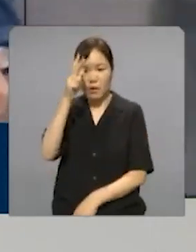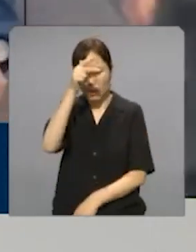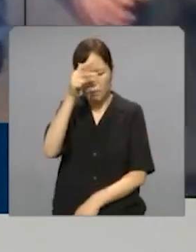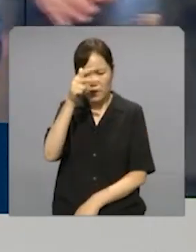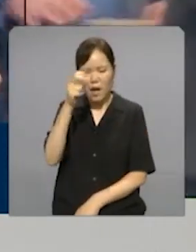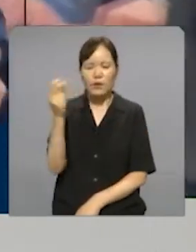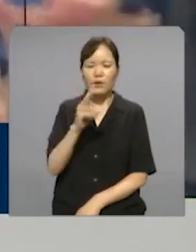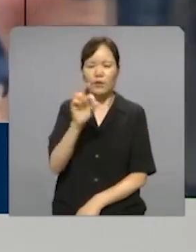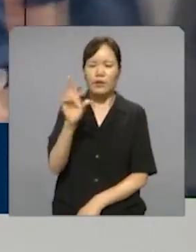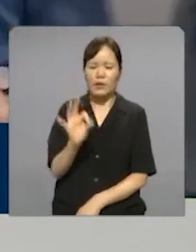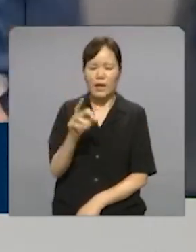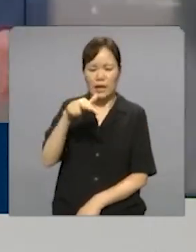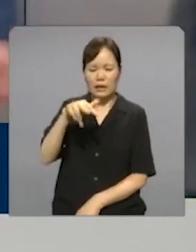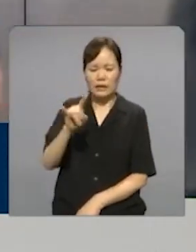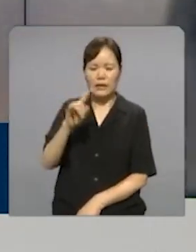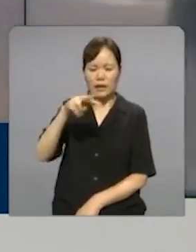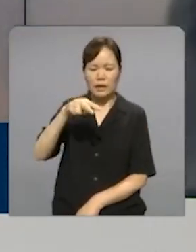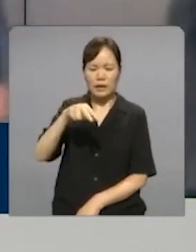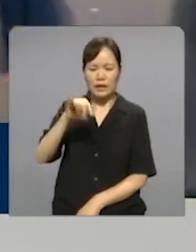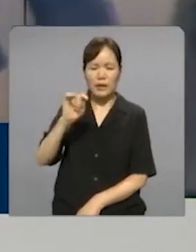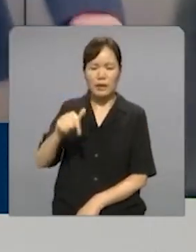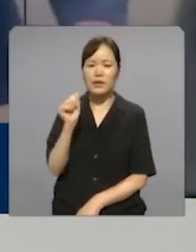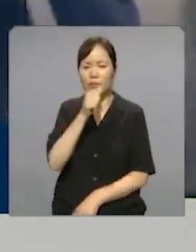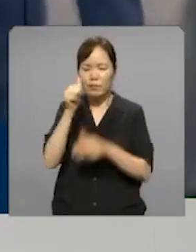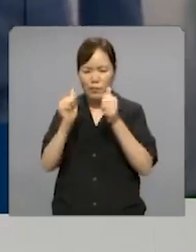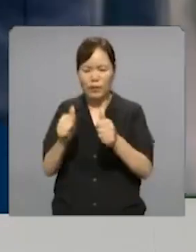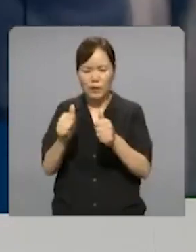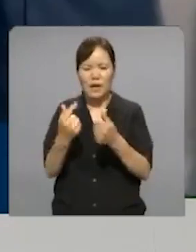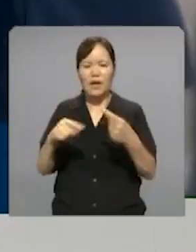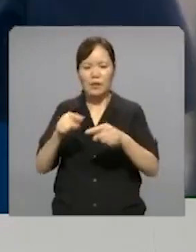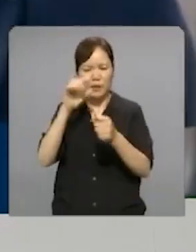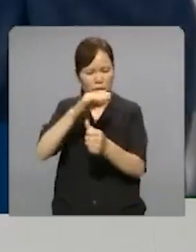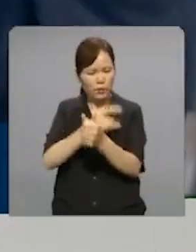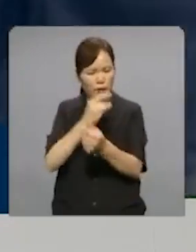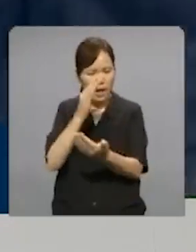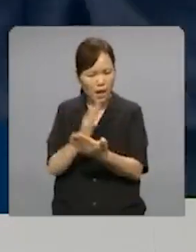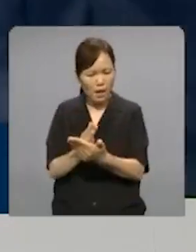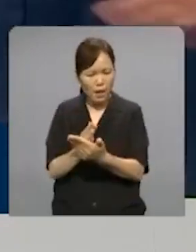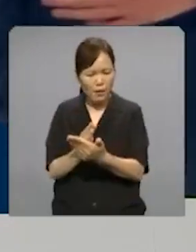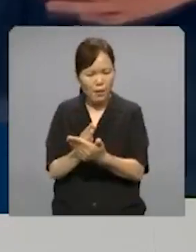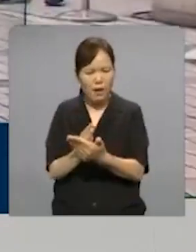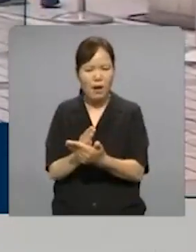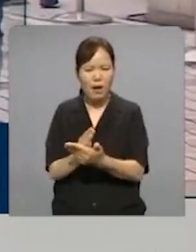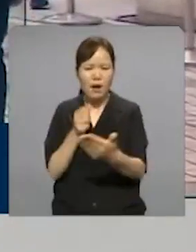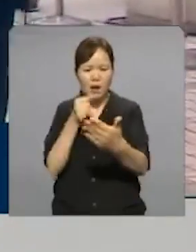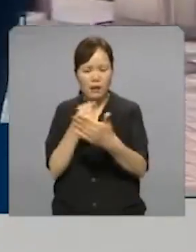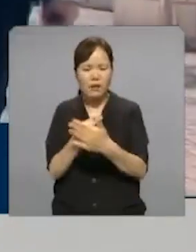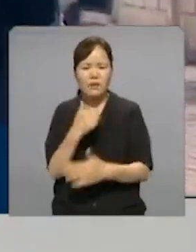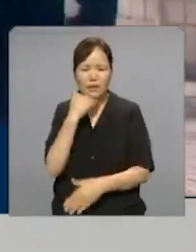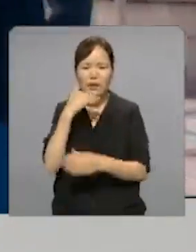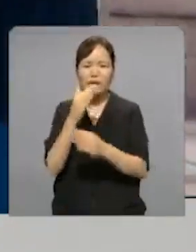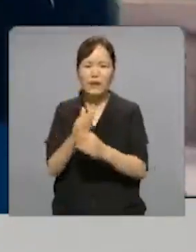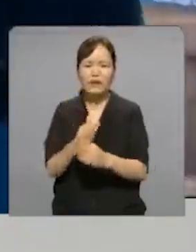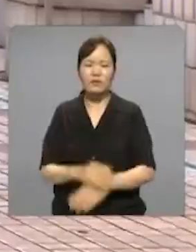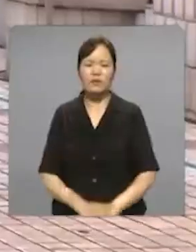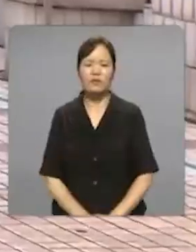변호사와 함께 구속의 갈림길에 섰습니다. 심사 결과는 이르면 오늘 안에 나올 전망입니다. 이상호 기자입니다.